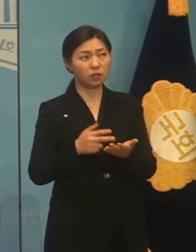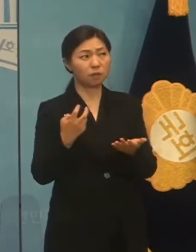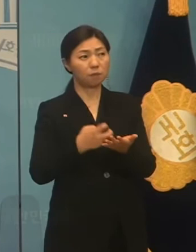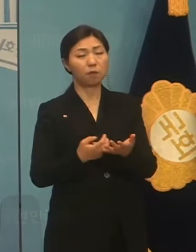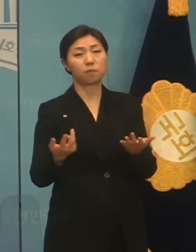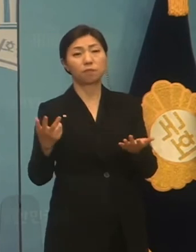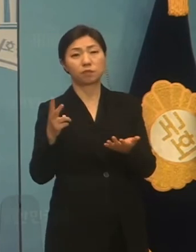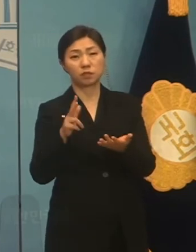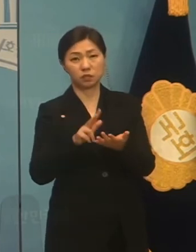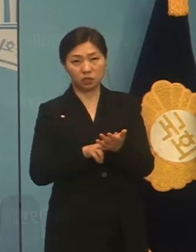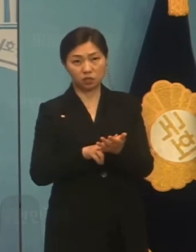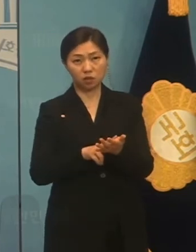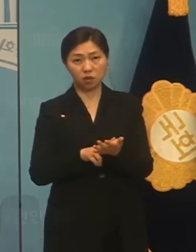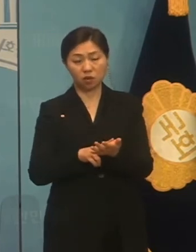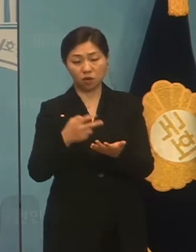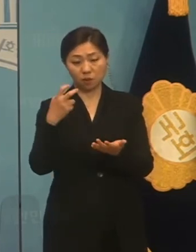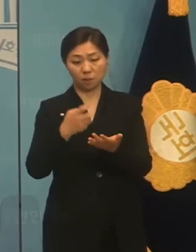제안하니